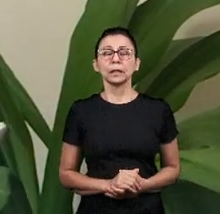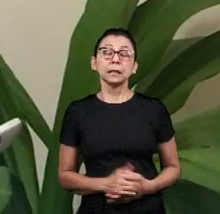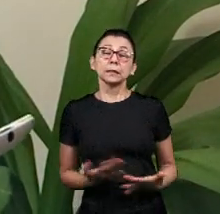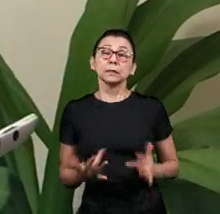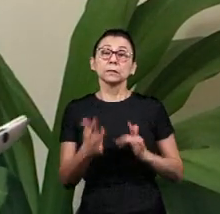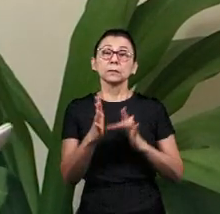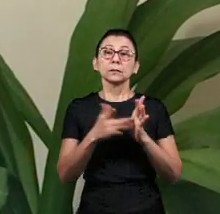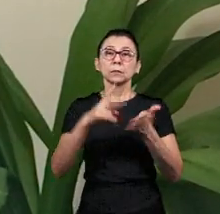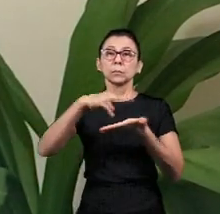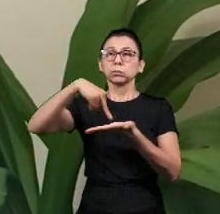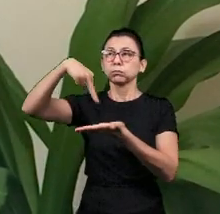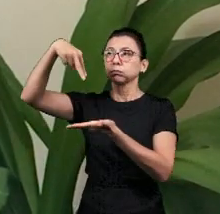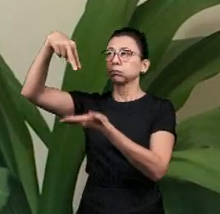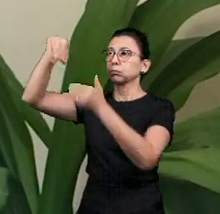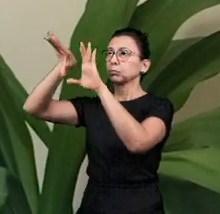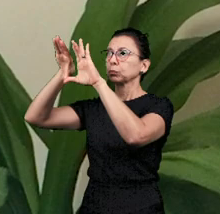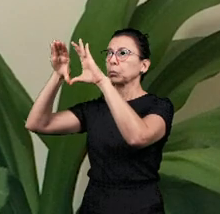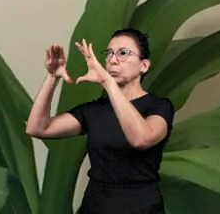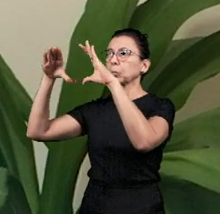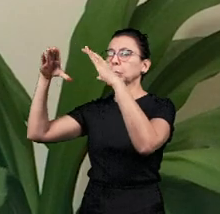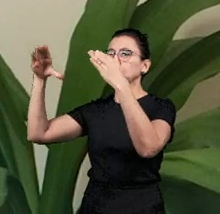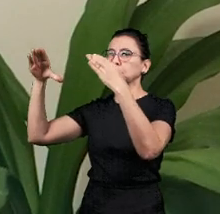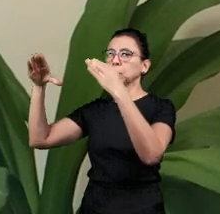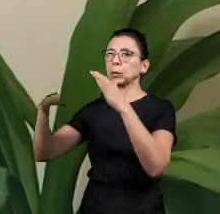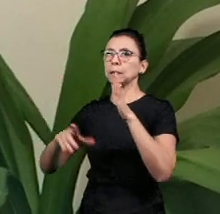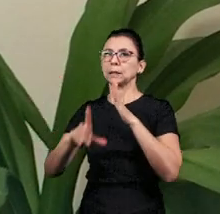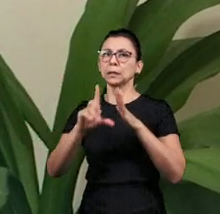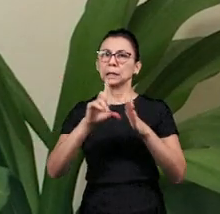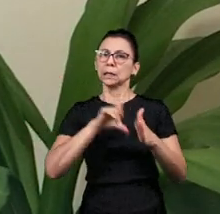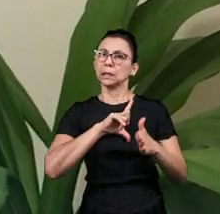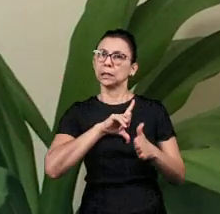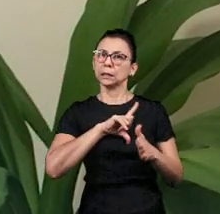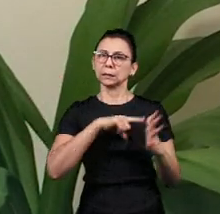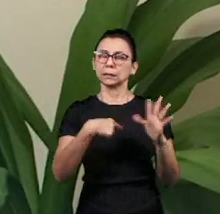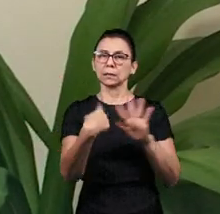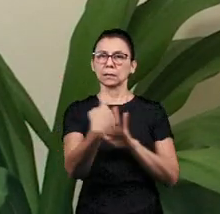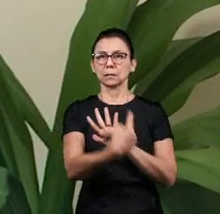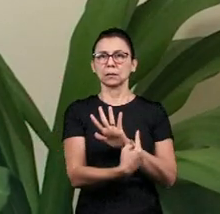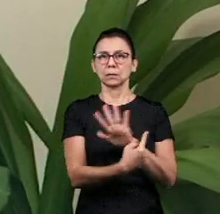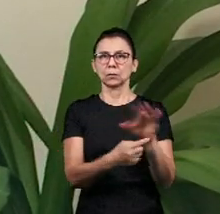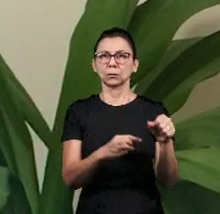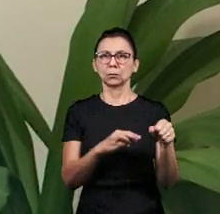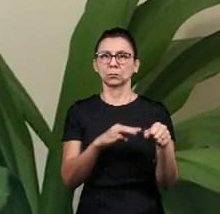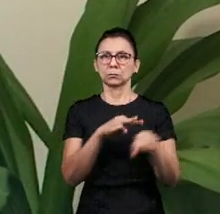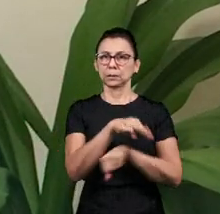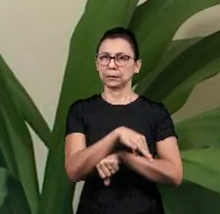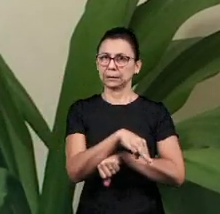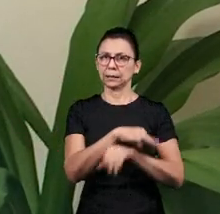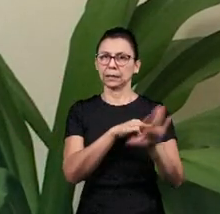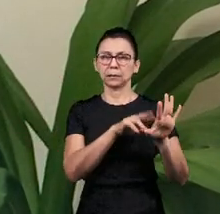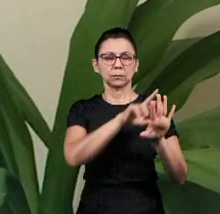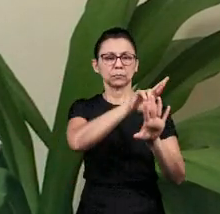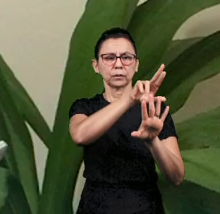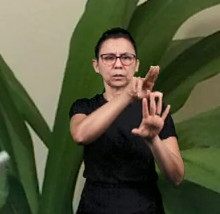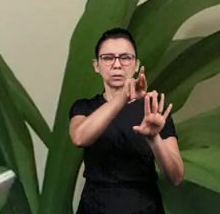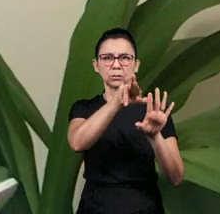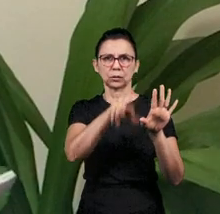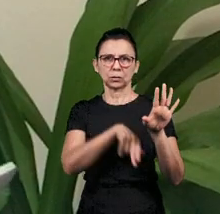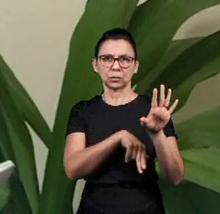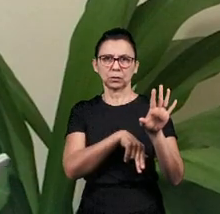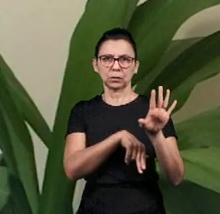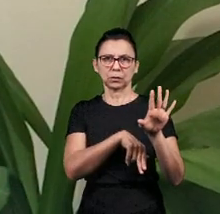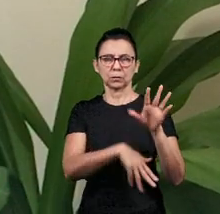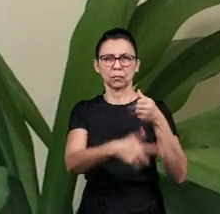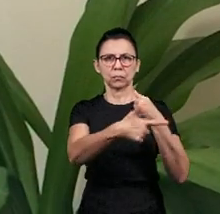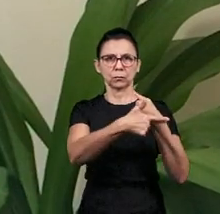est monté au ciel, il a établi ces 5 ministères. Ces 5 ministères devraient être dans la responsabilité